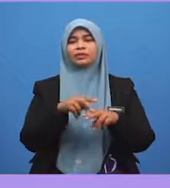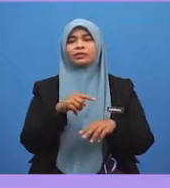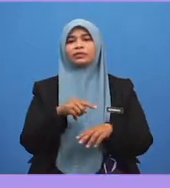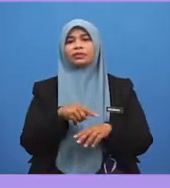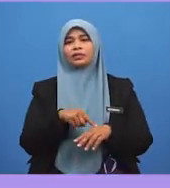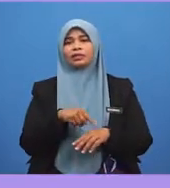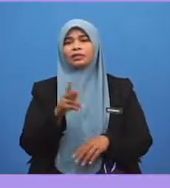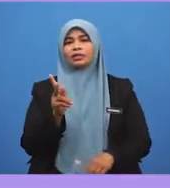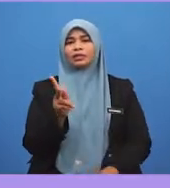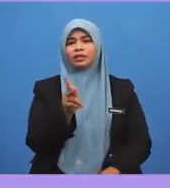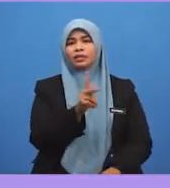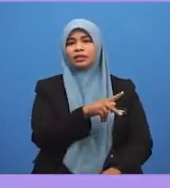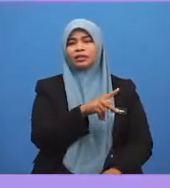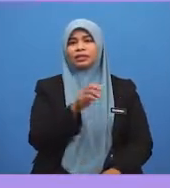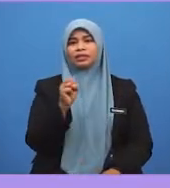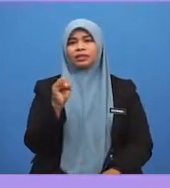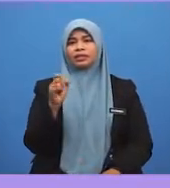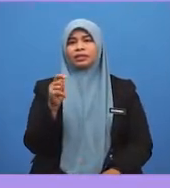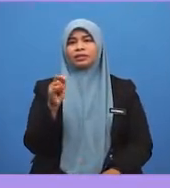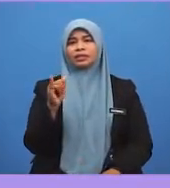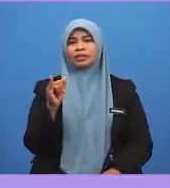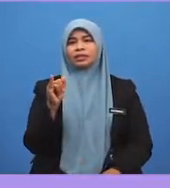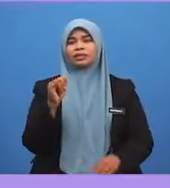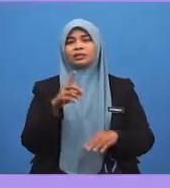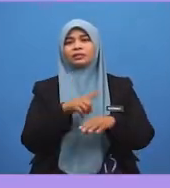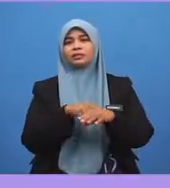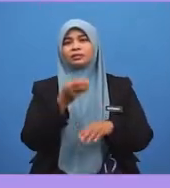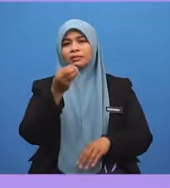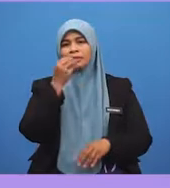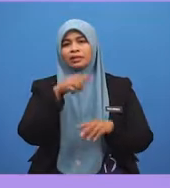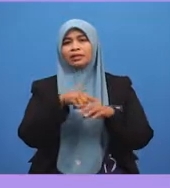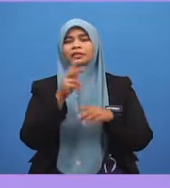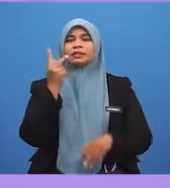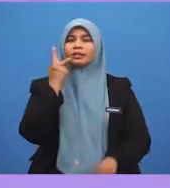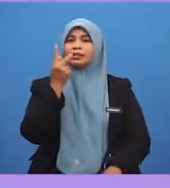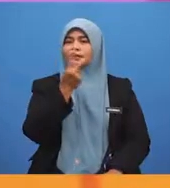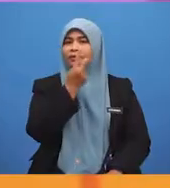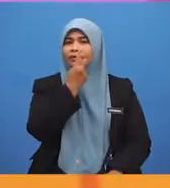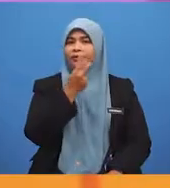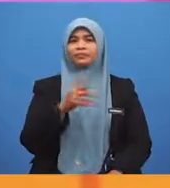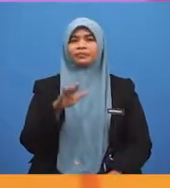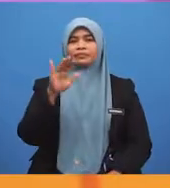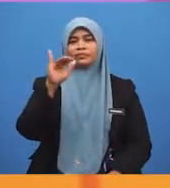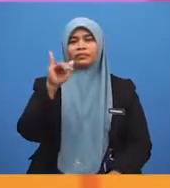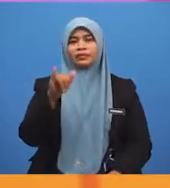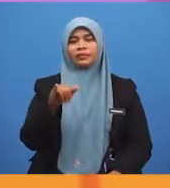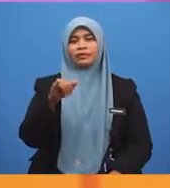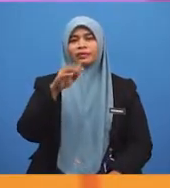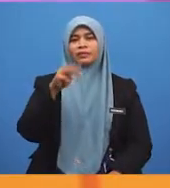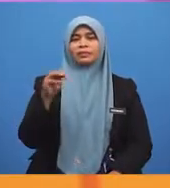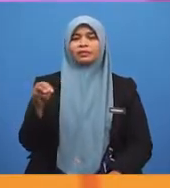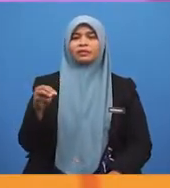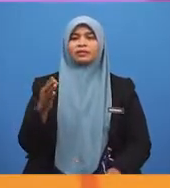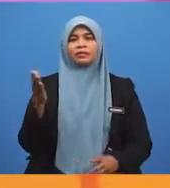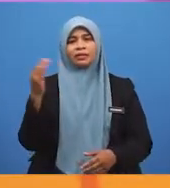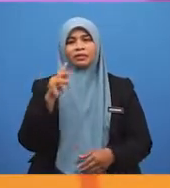Siti semasa makan di kantin. Ya, murid-murid,